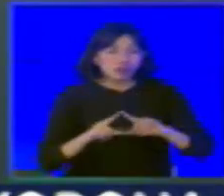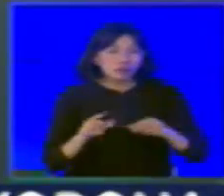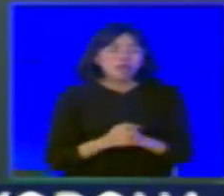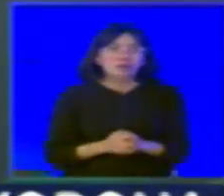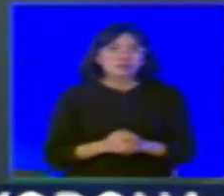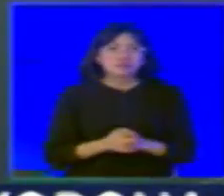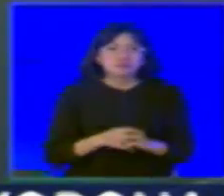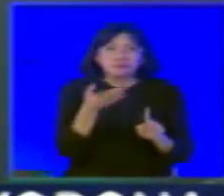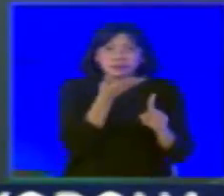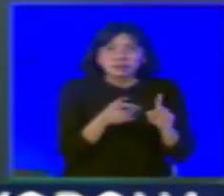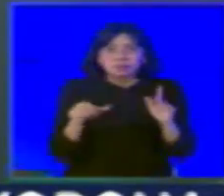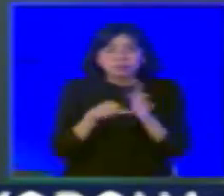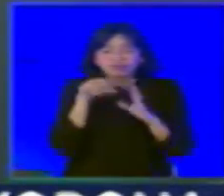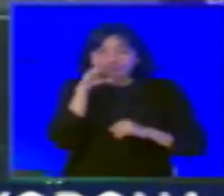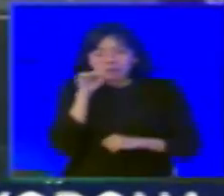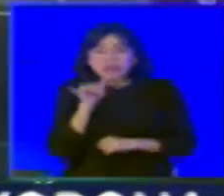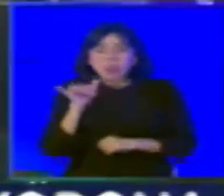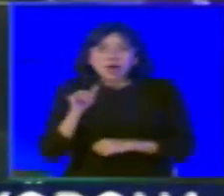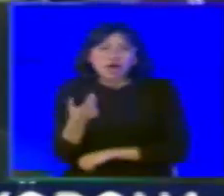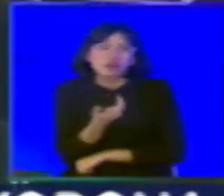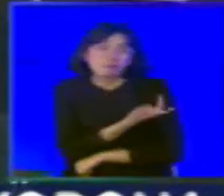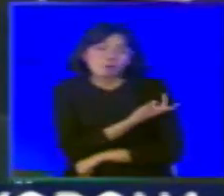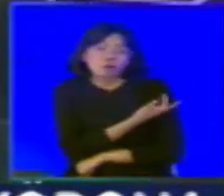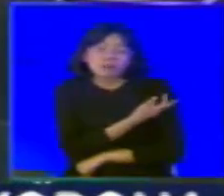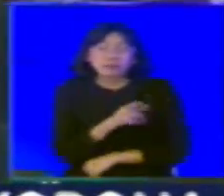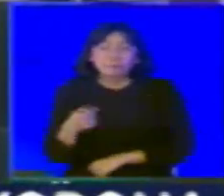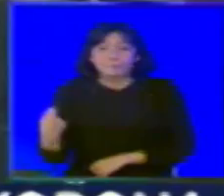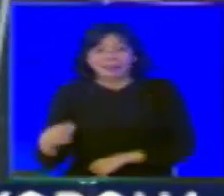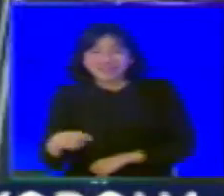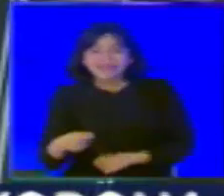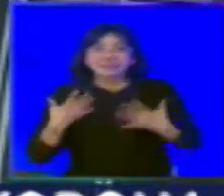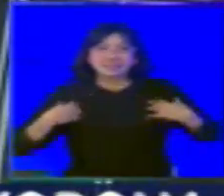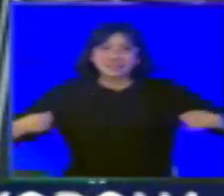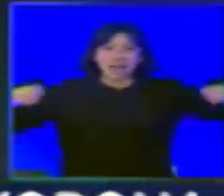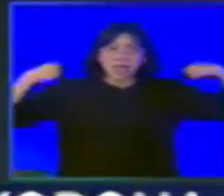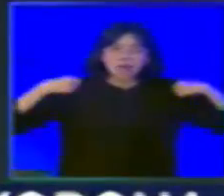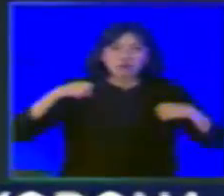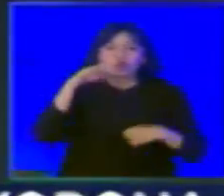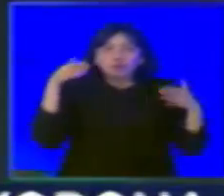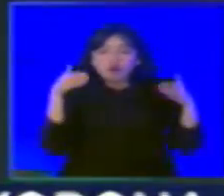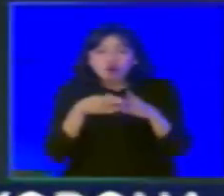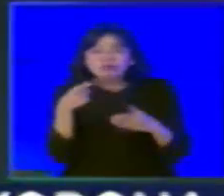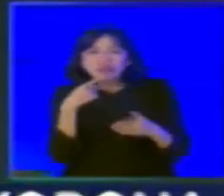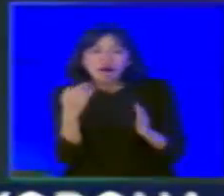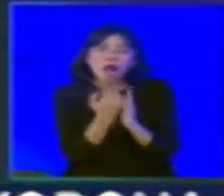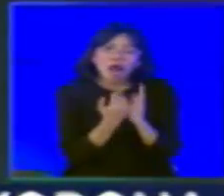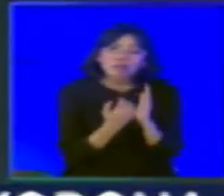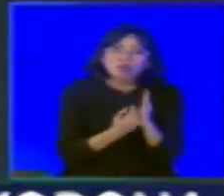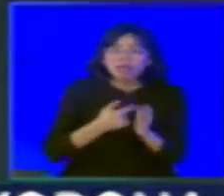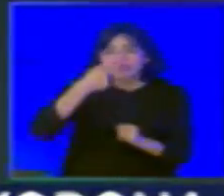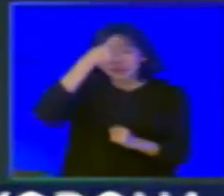Jubir wabah corona akan berbagi tugas dengan Menteri Kesehatan Terawan Agus Putranto yang akan berfokus dalam kebijakan strategis terkait virus